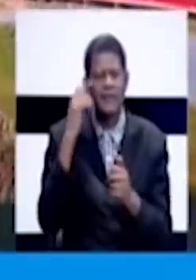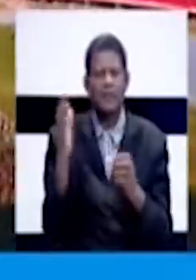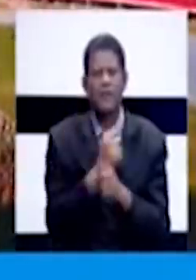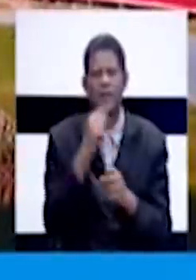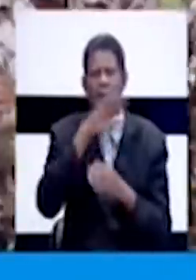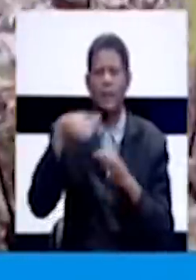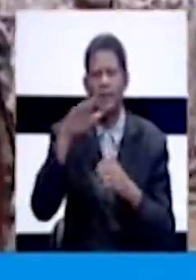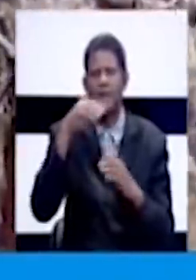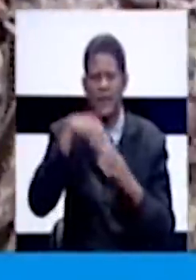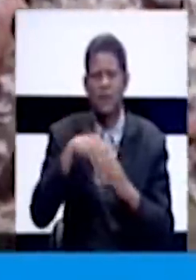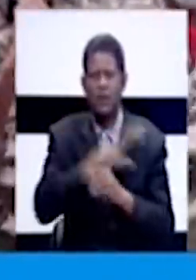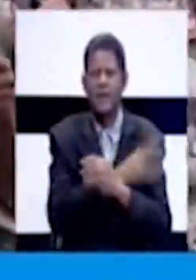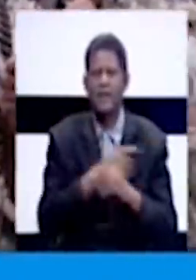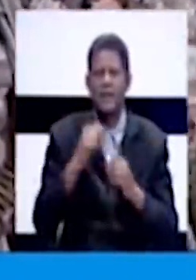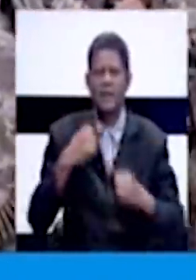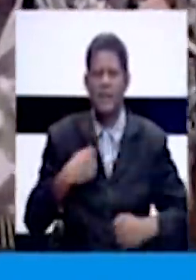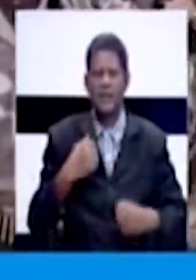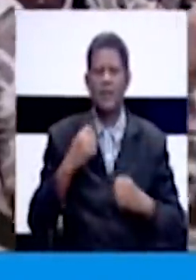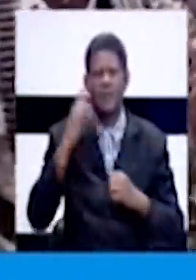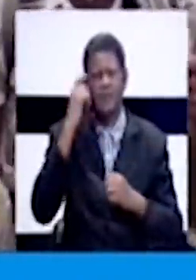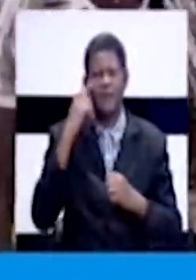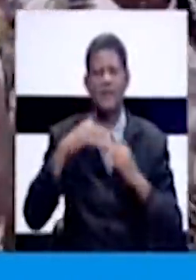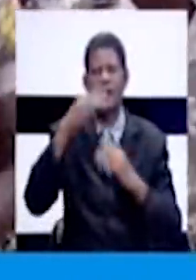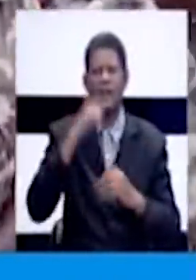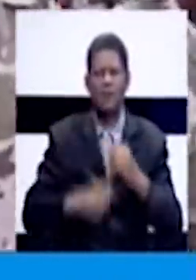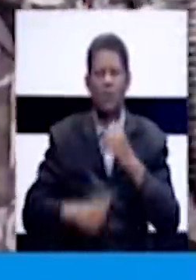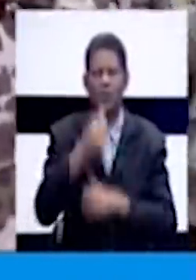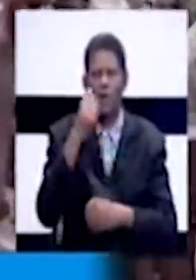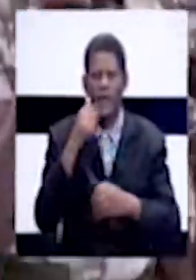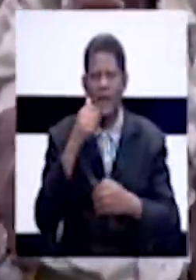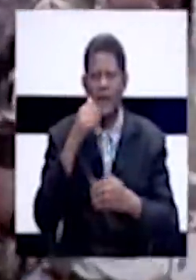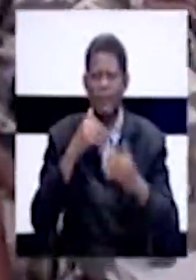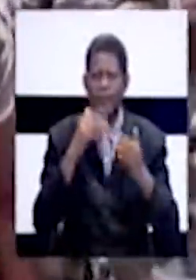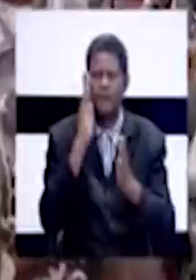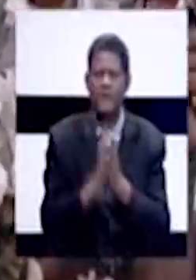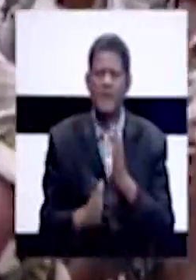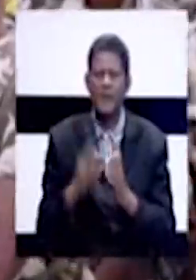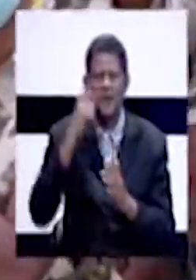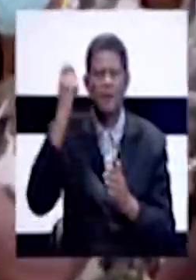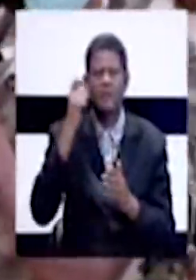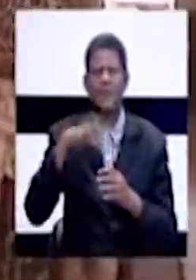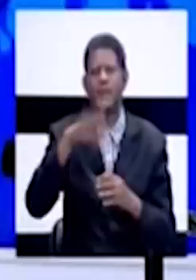ዝኣተወ ሓይሊ ሰራዊት ትግራይ ዝለዓለ መጥቃዕቲ ብምክያድ ዓወት የመዝግብ ከም ዘሎ ድማ ተሓቢሩ